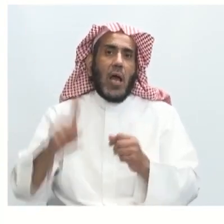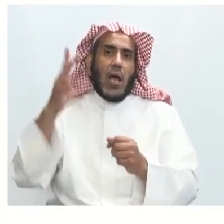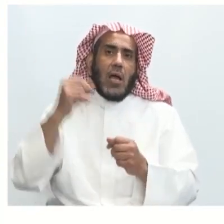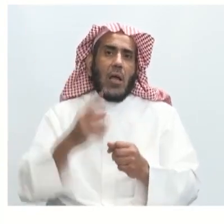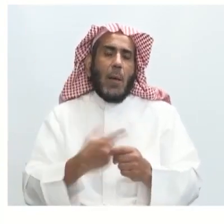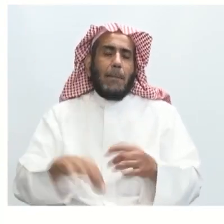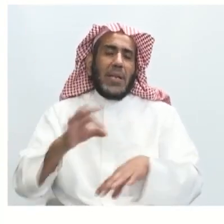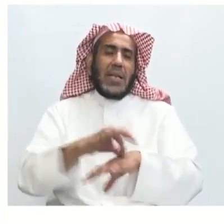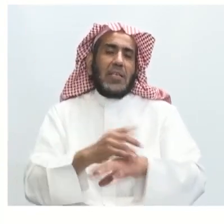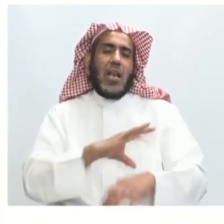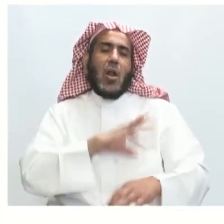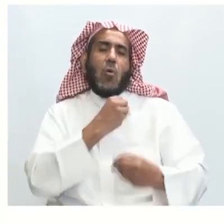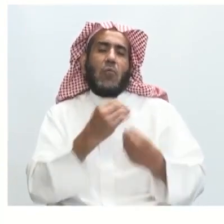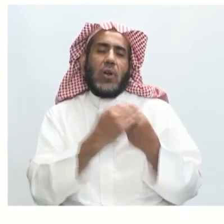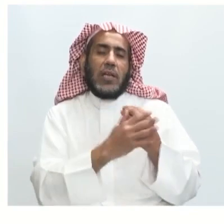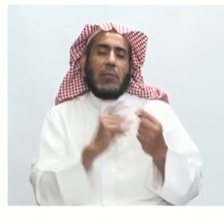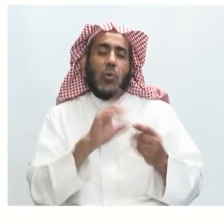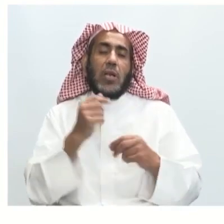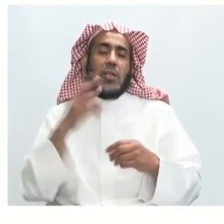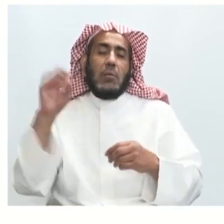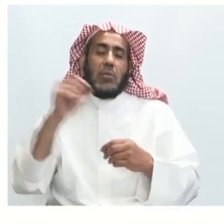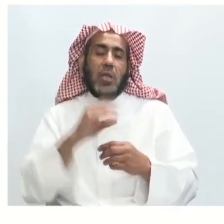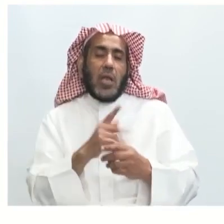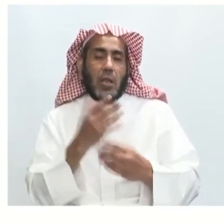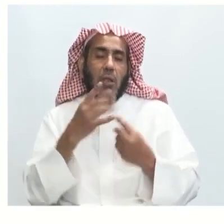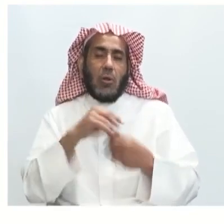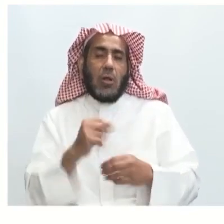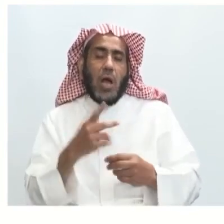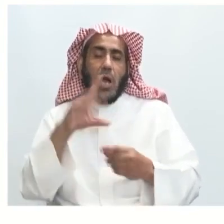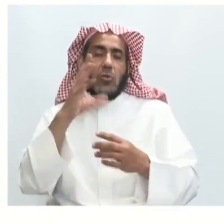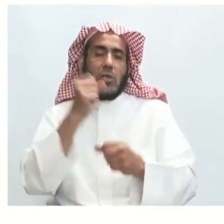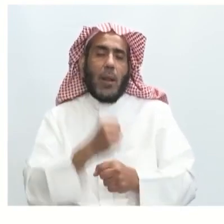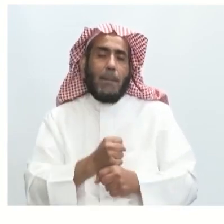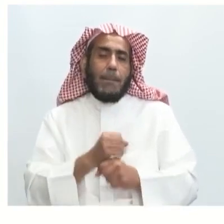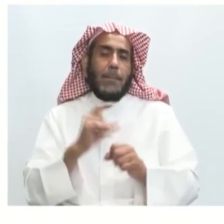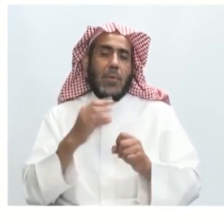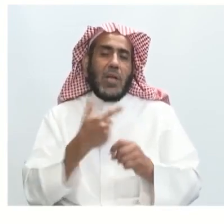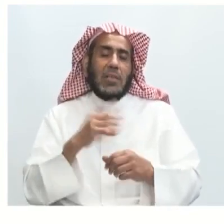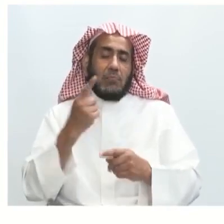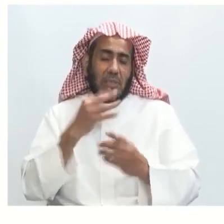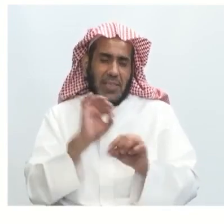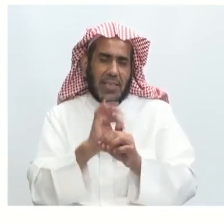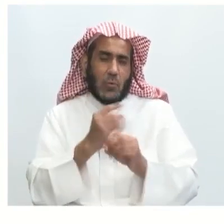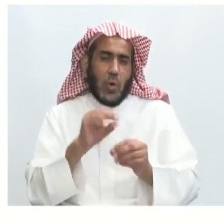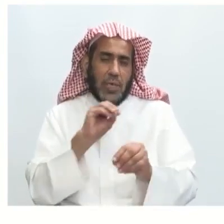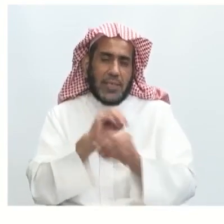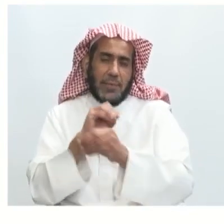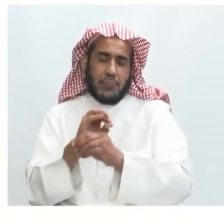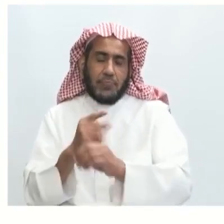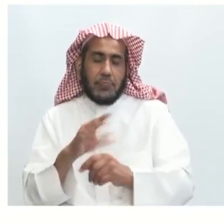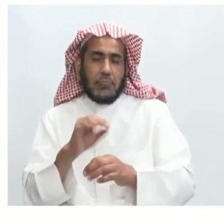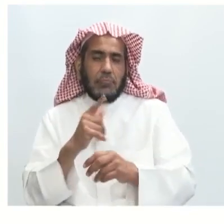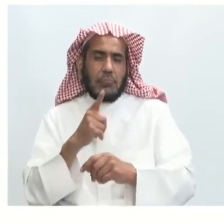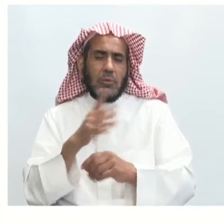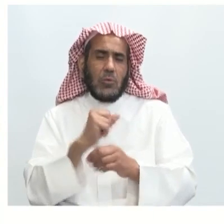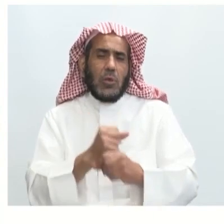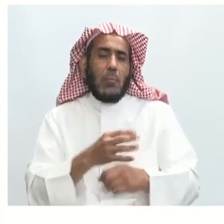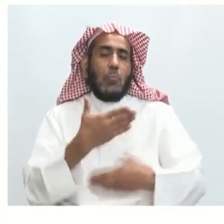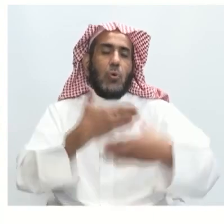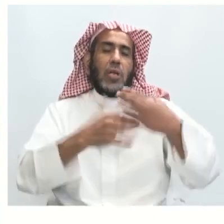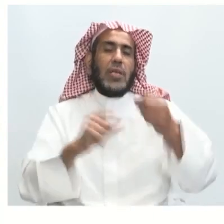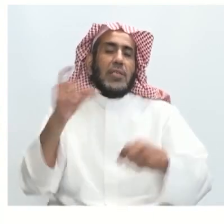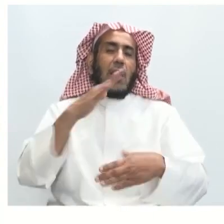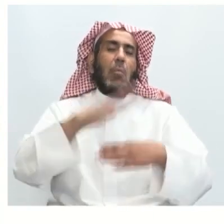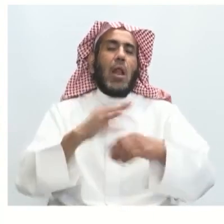بالناس لرؤوف رحيم عن تميم الداري رضي الله عنه قال الرسول صلى الله عليه وسلم الدين النصيحه قال رسول الله صلى الله عليه وسلم بني